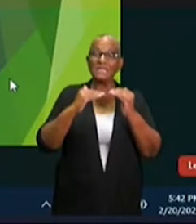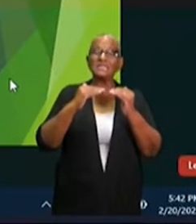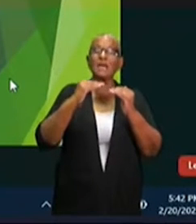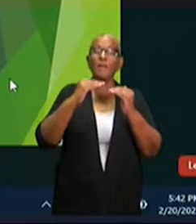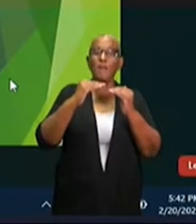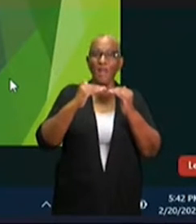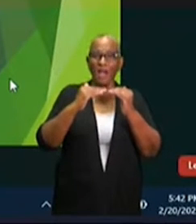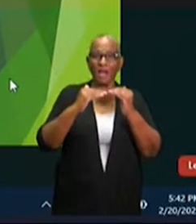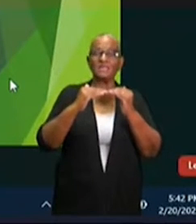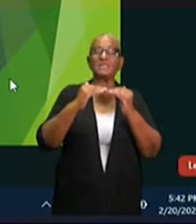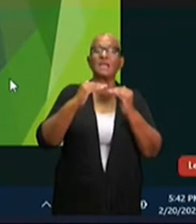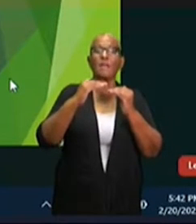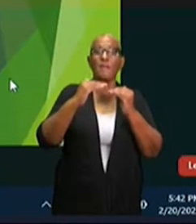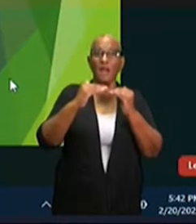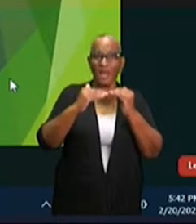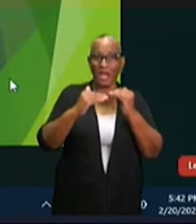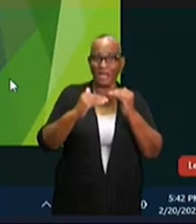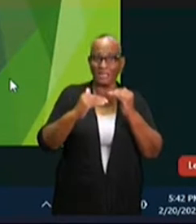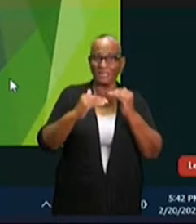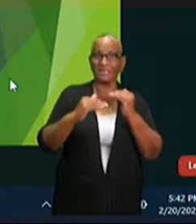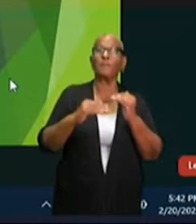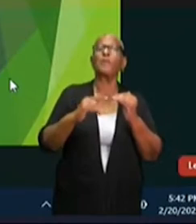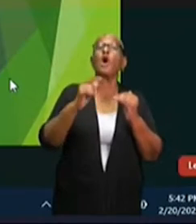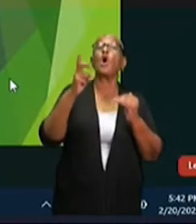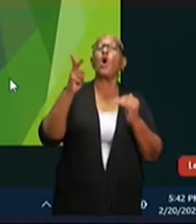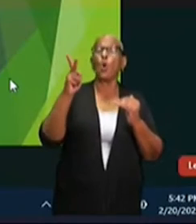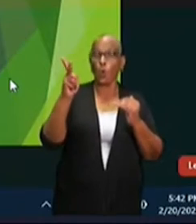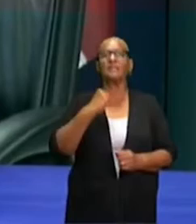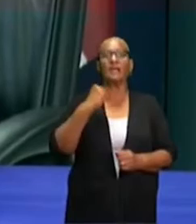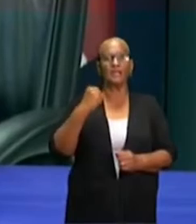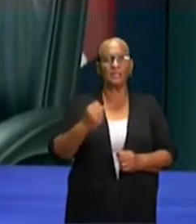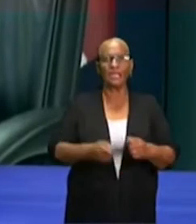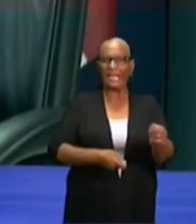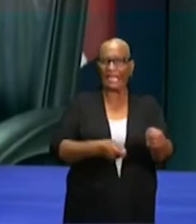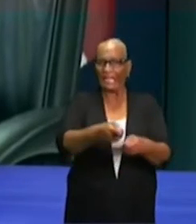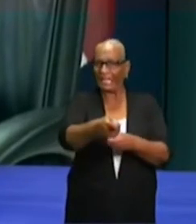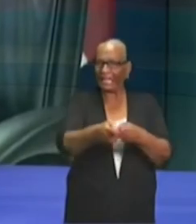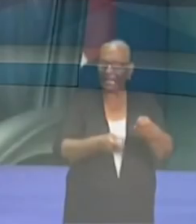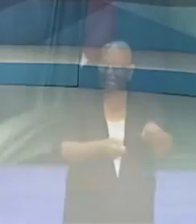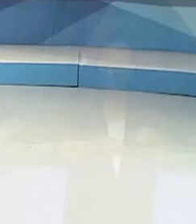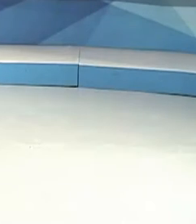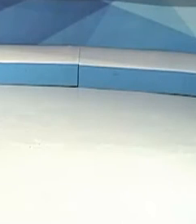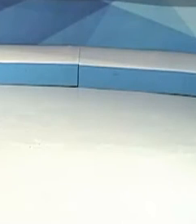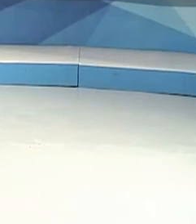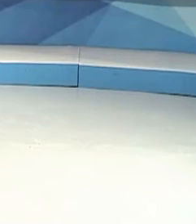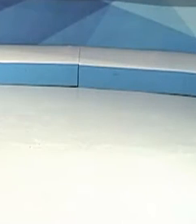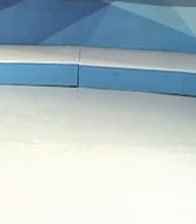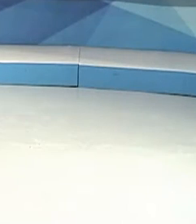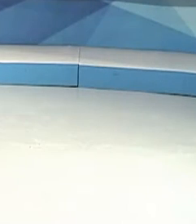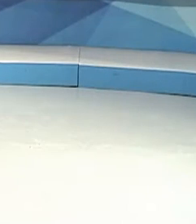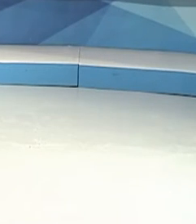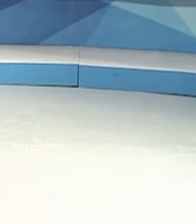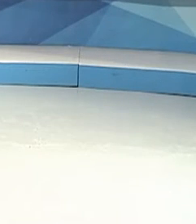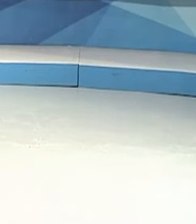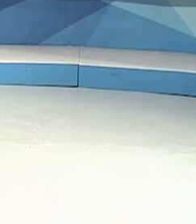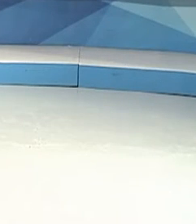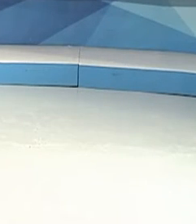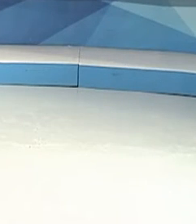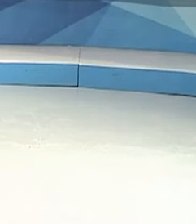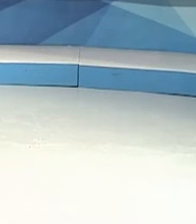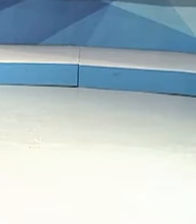coronavirus, helemaal heeft teruggedrongen. Dat blijkt uit testmateriaal dat eerder naar Nederland is gestuurd.